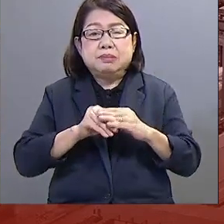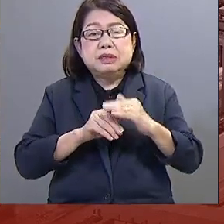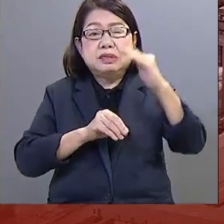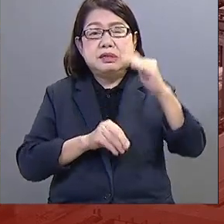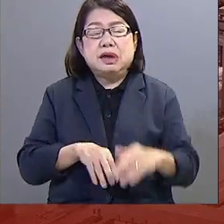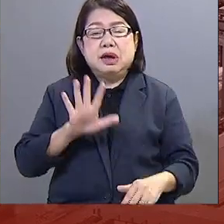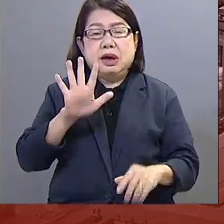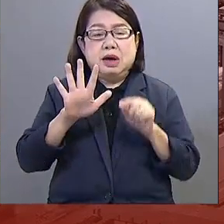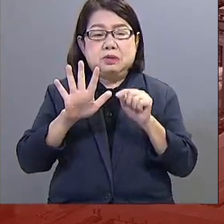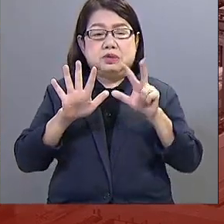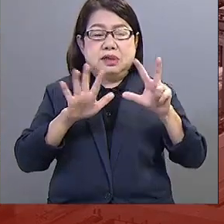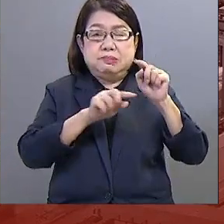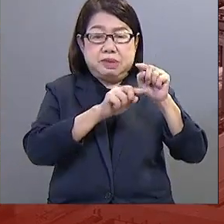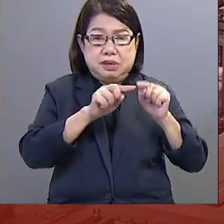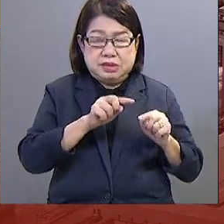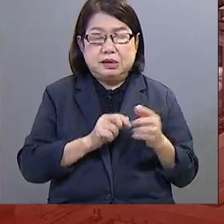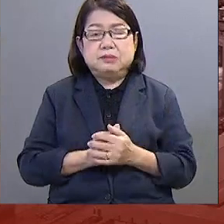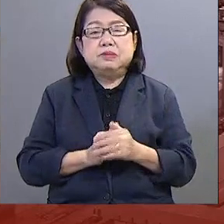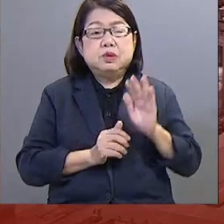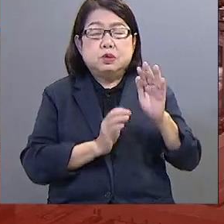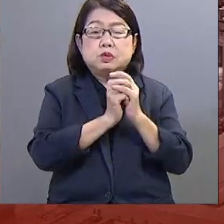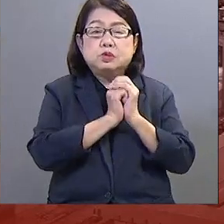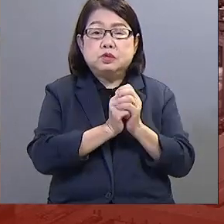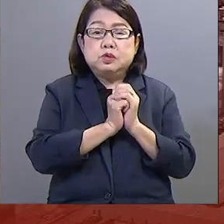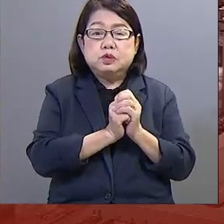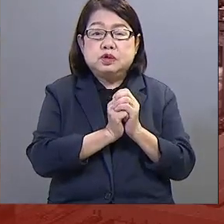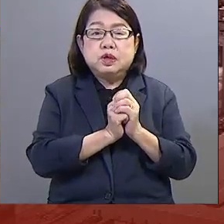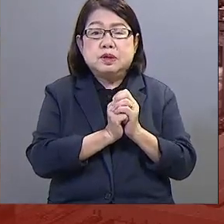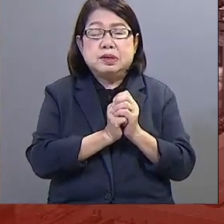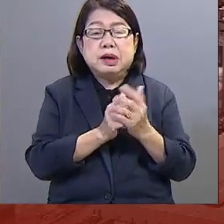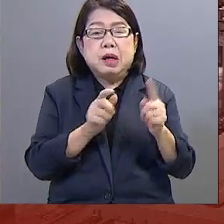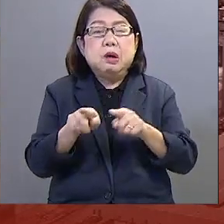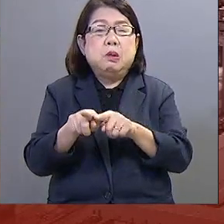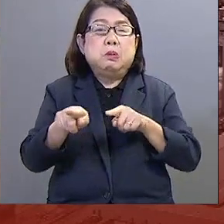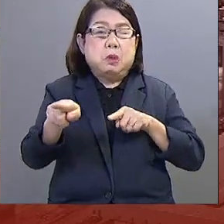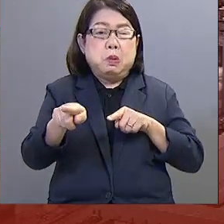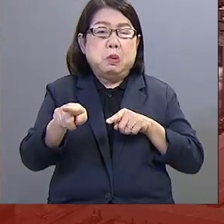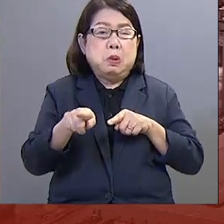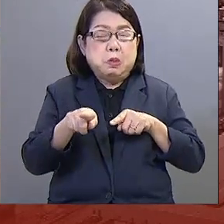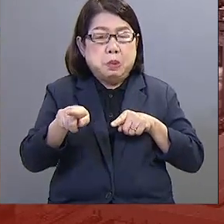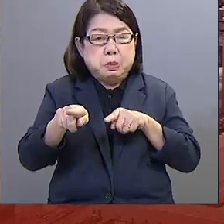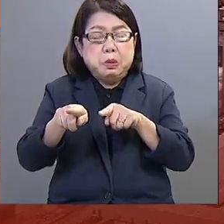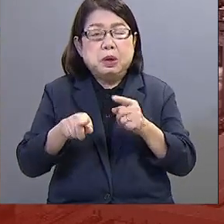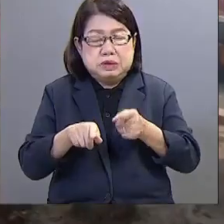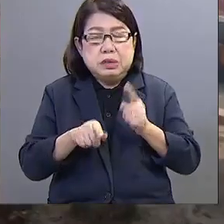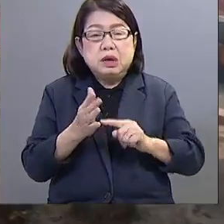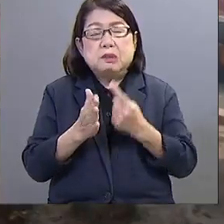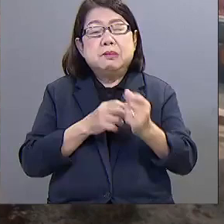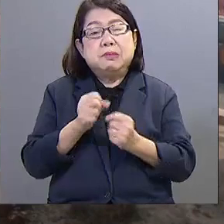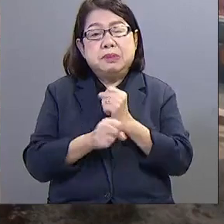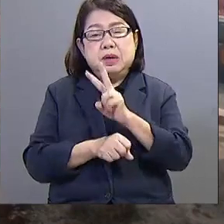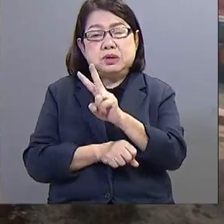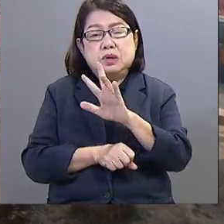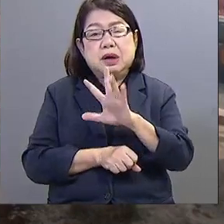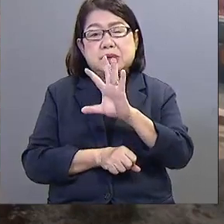5.3 นะคะทำให้การเติบโตของเศรษฐกิจจีนตามหลังประเทศเพื่อนบ้านเป็นครั้งแรกนับตั้งแต่ปี2533ค่ะ